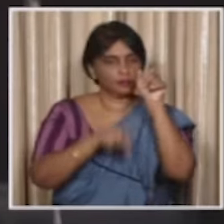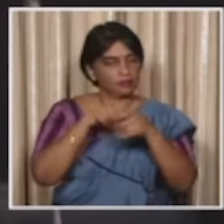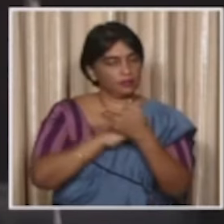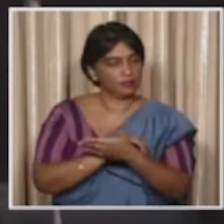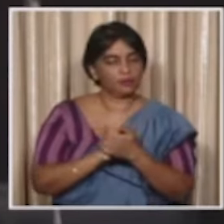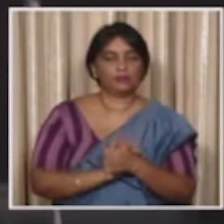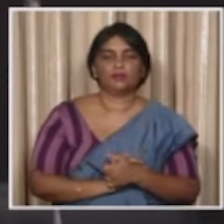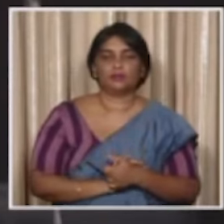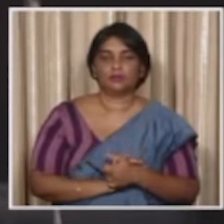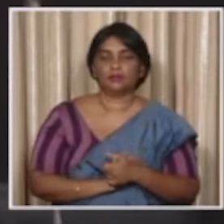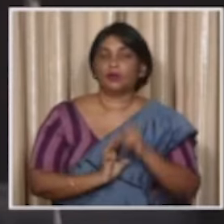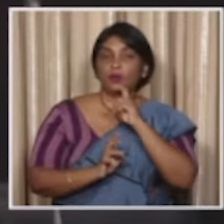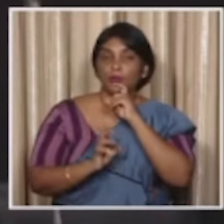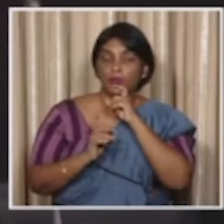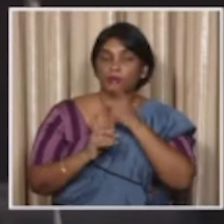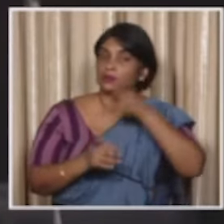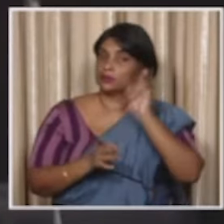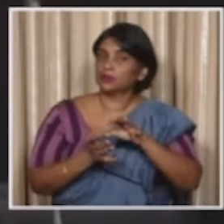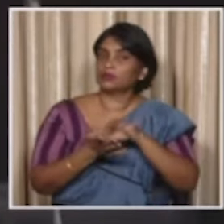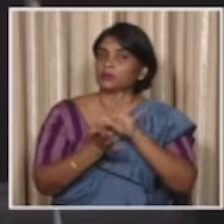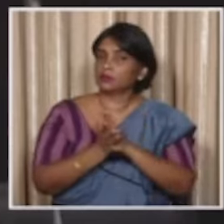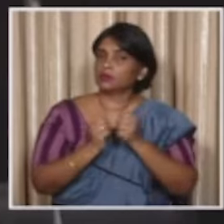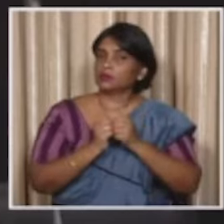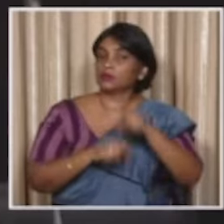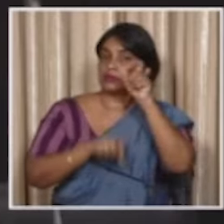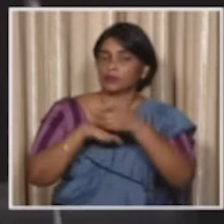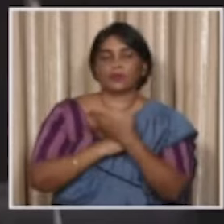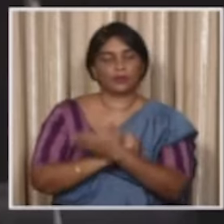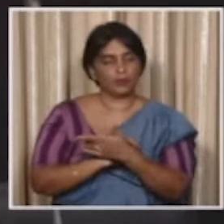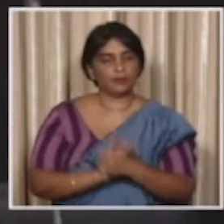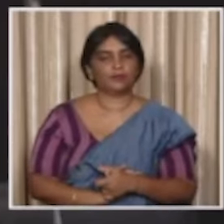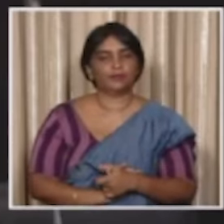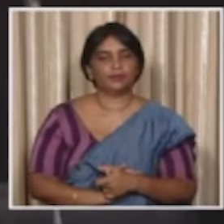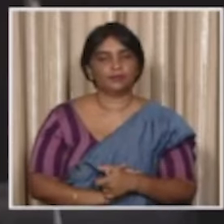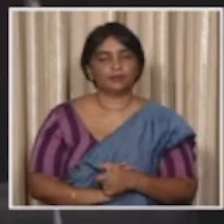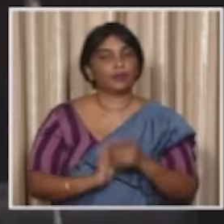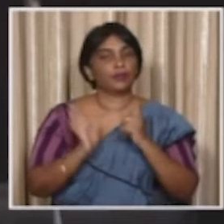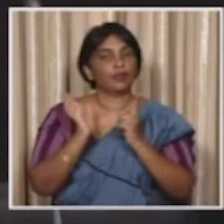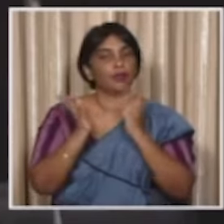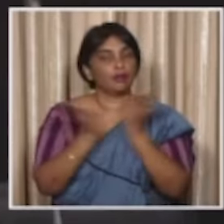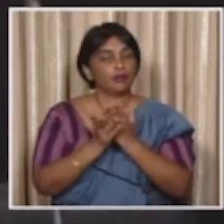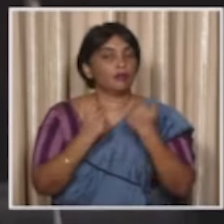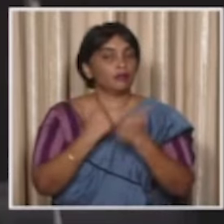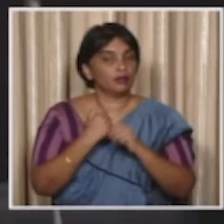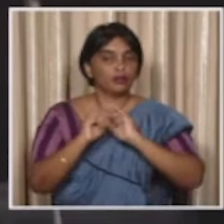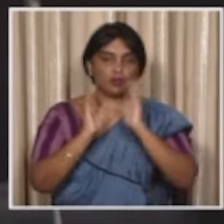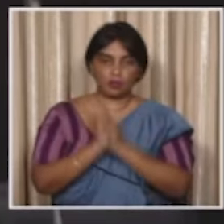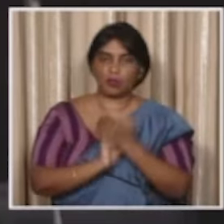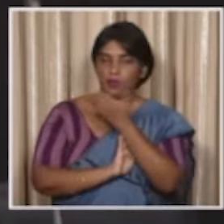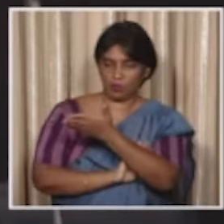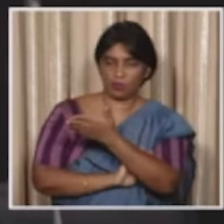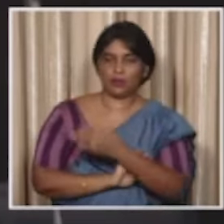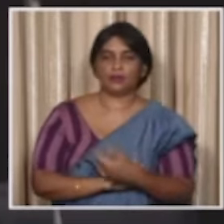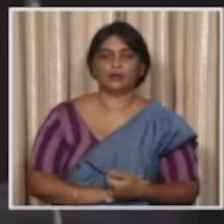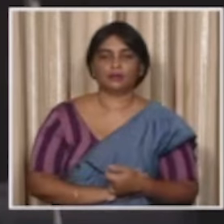ඒගොල්ලෝ. අධිකරණ තීන්දු නියෝග ක්‍රියාත්මක කරන නිලධාරීන් ඒගොල්ලෝ. ලේකන සැකසීම කරන නිලධාරීන්